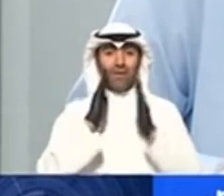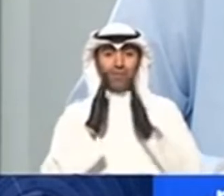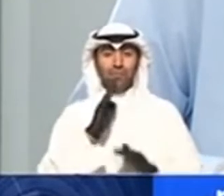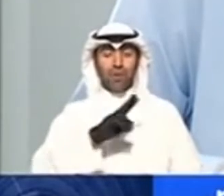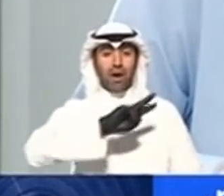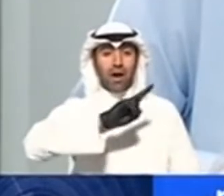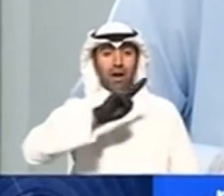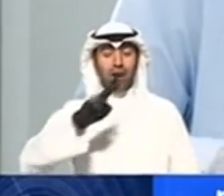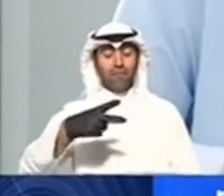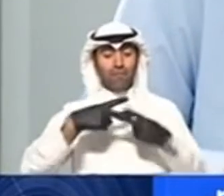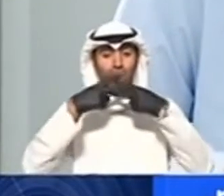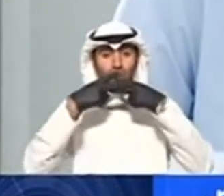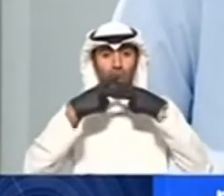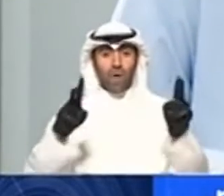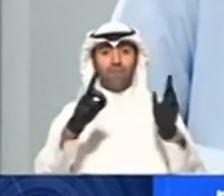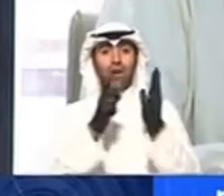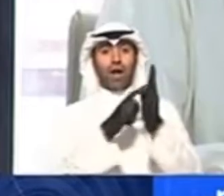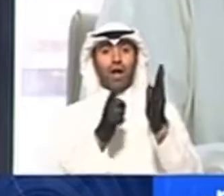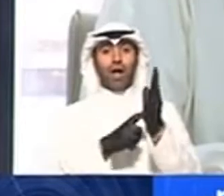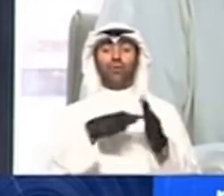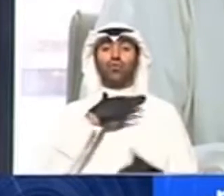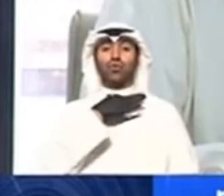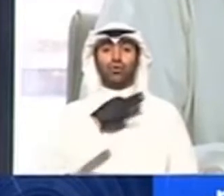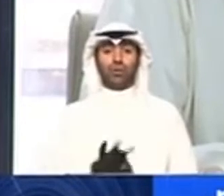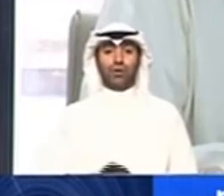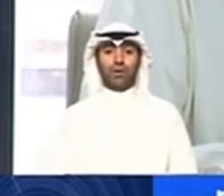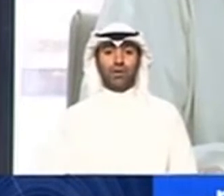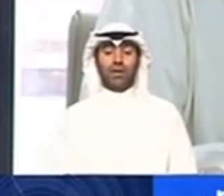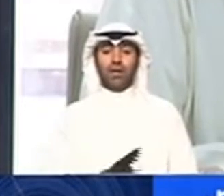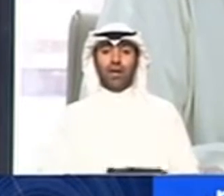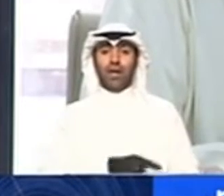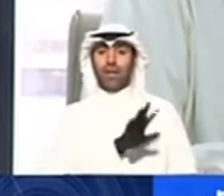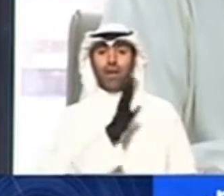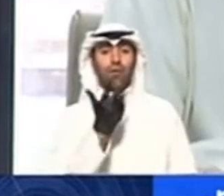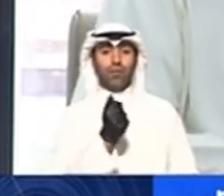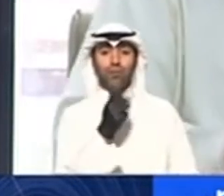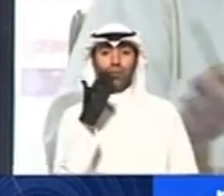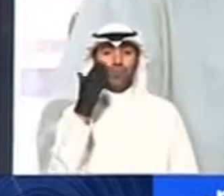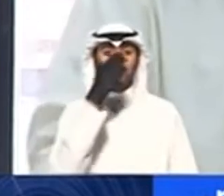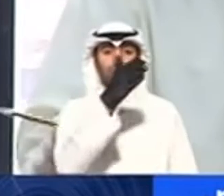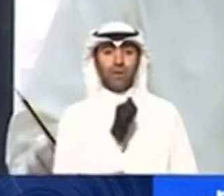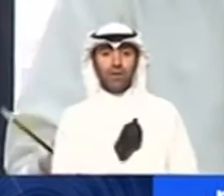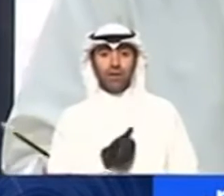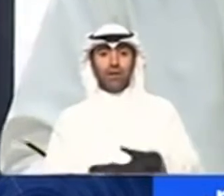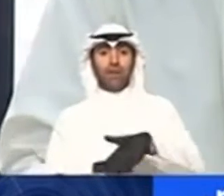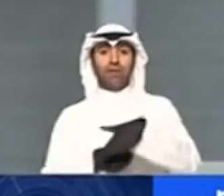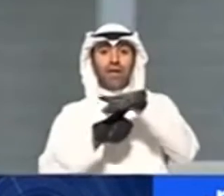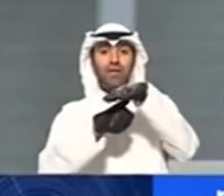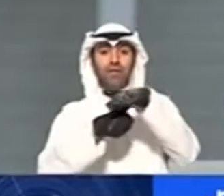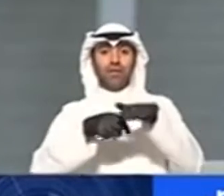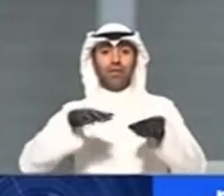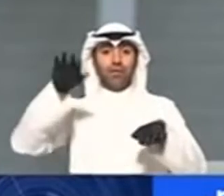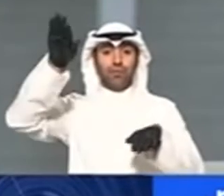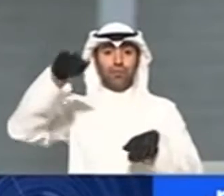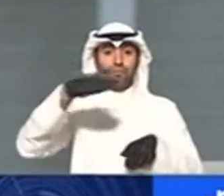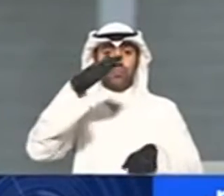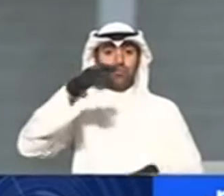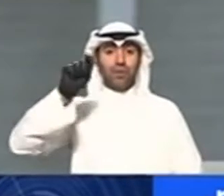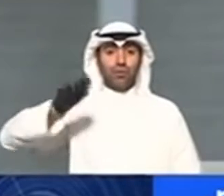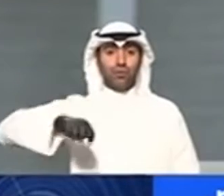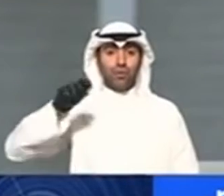الإلكتروني. وحضر اجتماع لجنة رئيس مجلس الأمة مرزوق علي الغانم ووزير العدل ووزير الأوقاف والشؤون